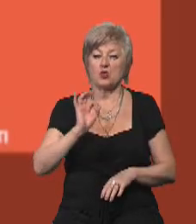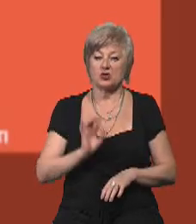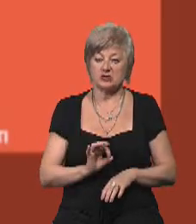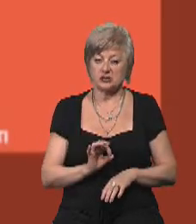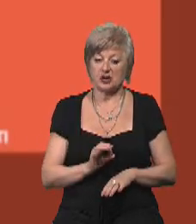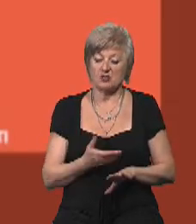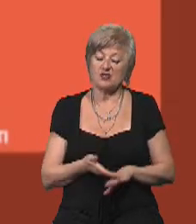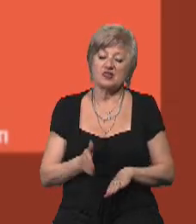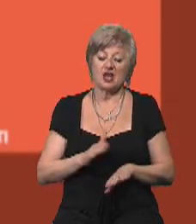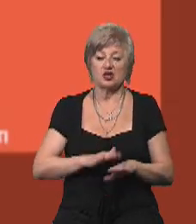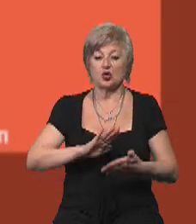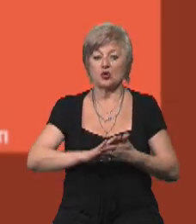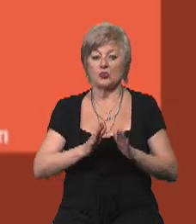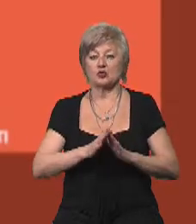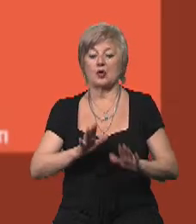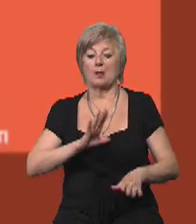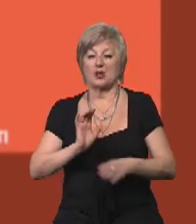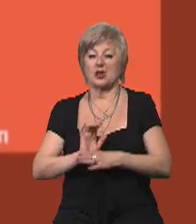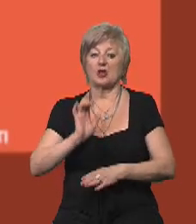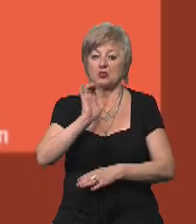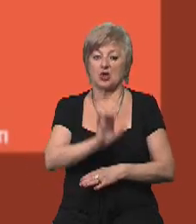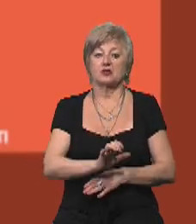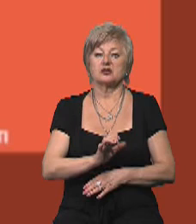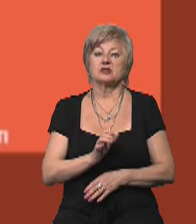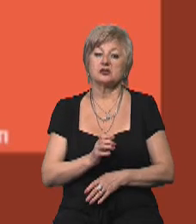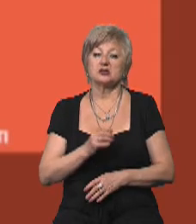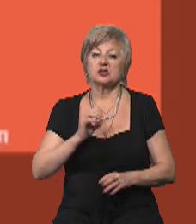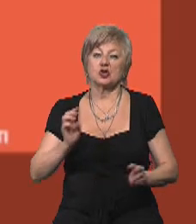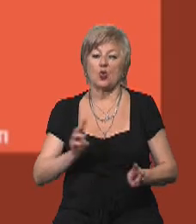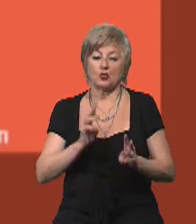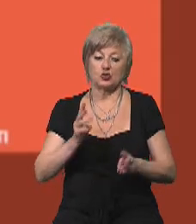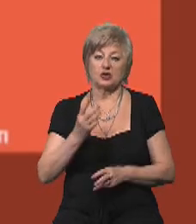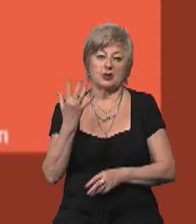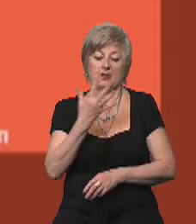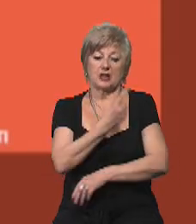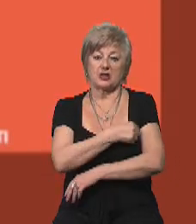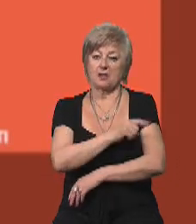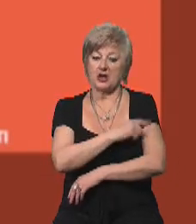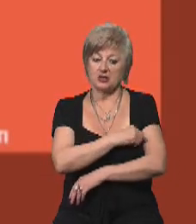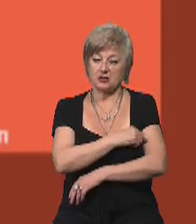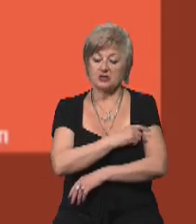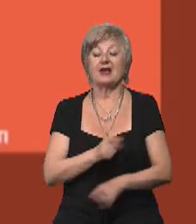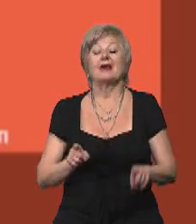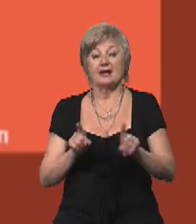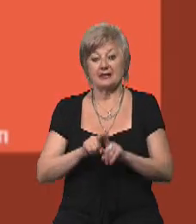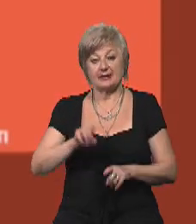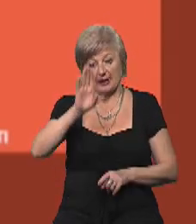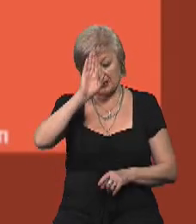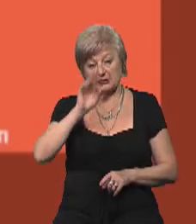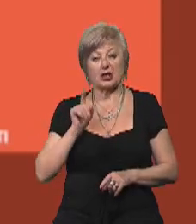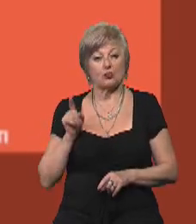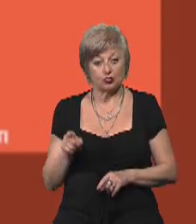У тяжкому стані була доставлена до 5-ї міської лікарні. І також